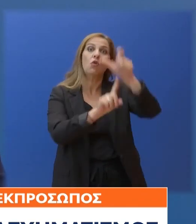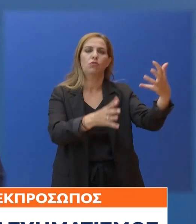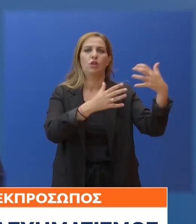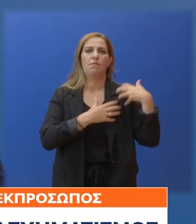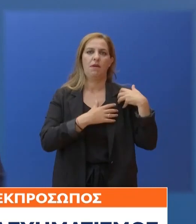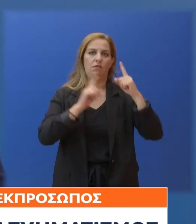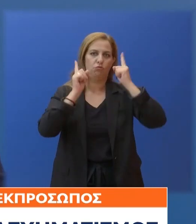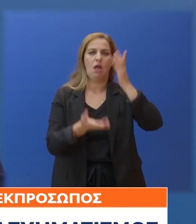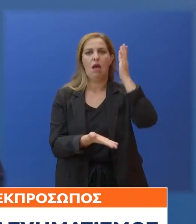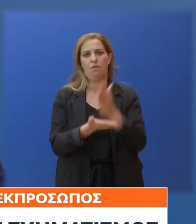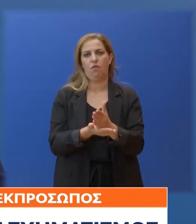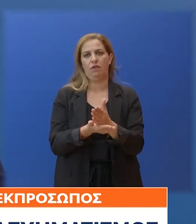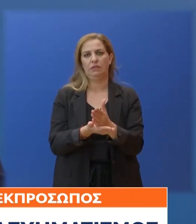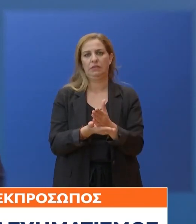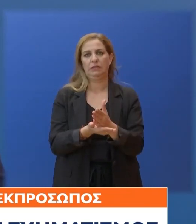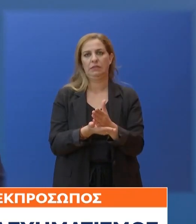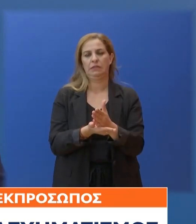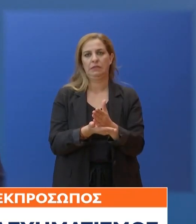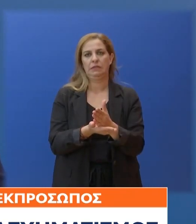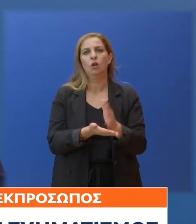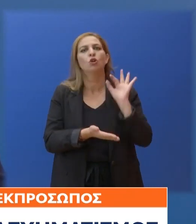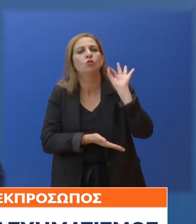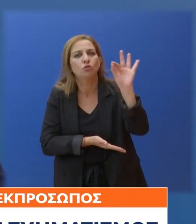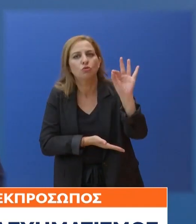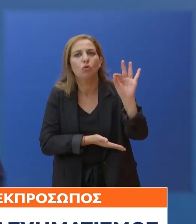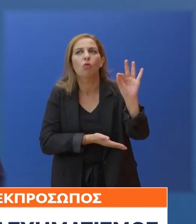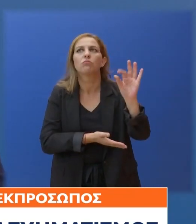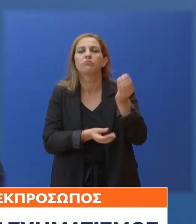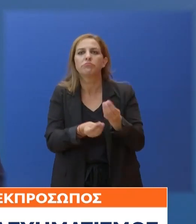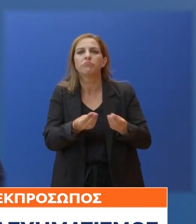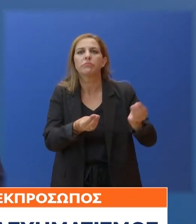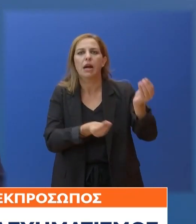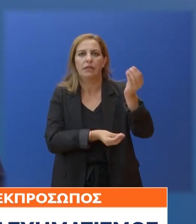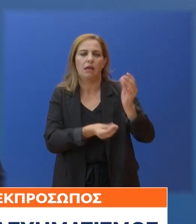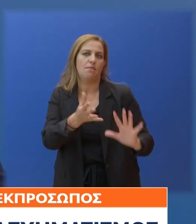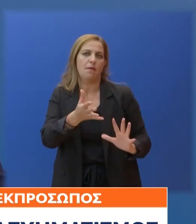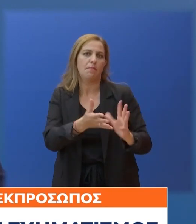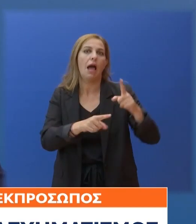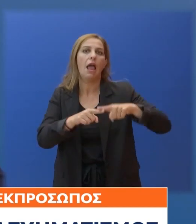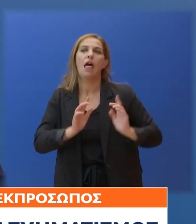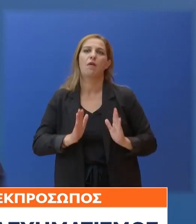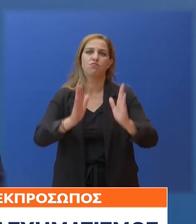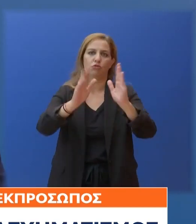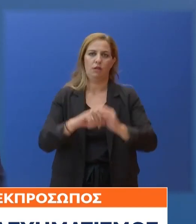να διαμορφώνονται κάθε φορά οι καλύτεροι δυνατοί όροι, έτσι ώστε να πηγαίνουμε την πατρίδα μπροστά.